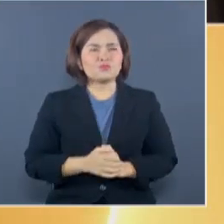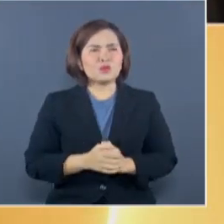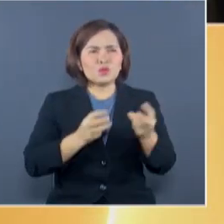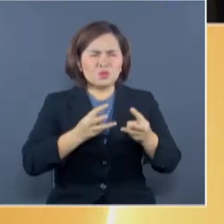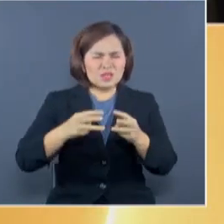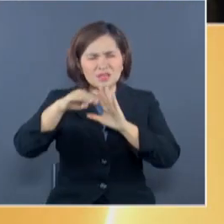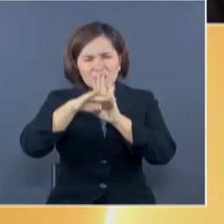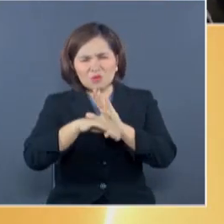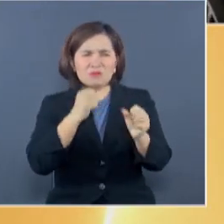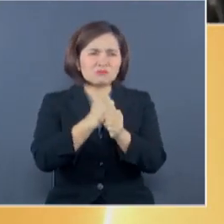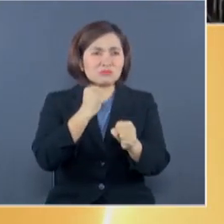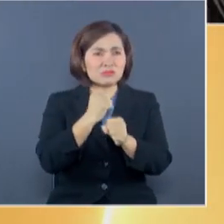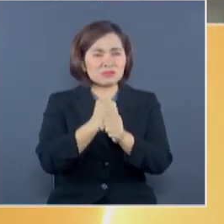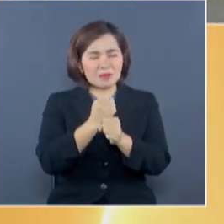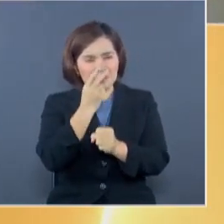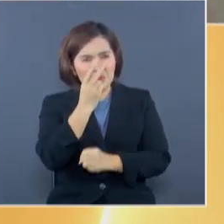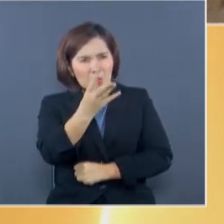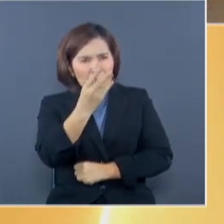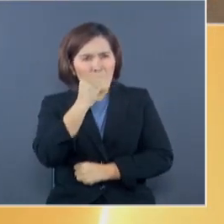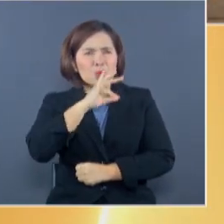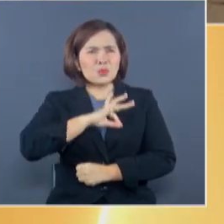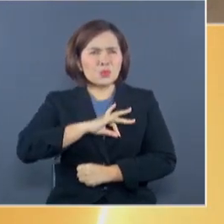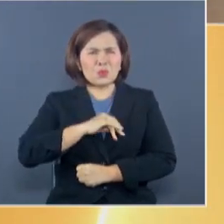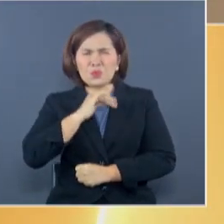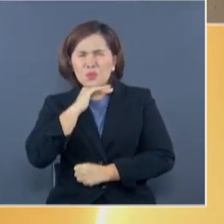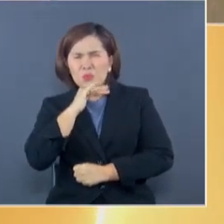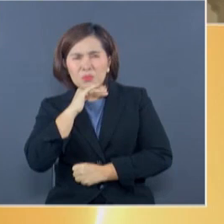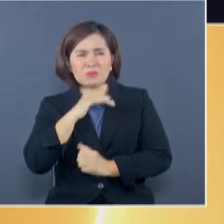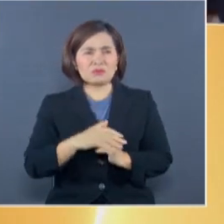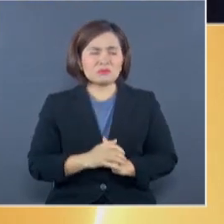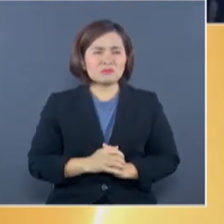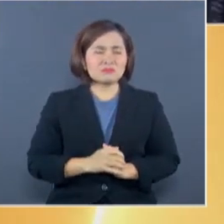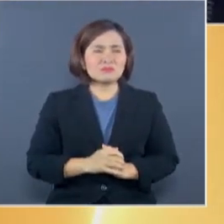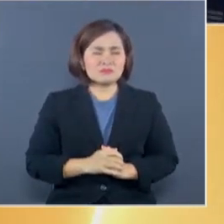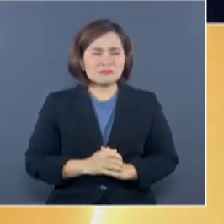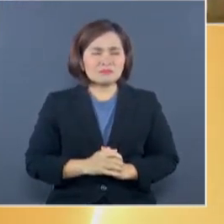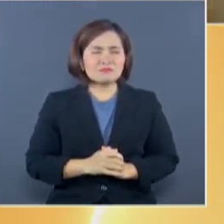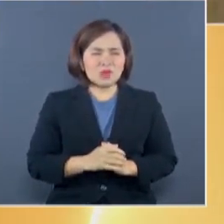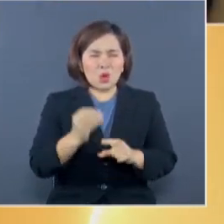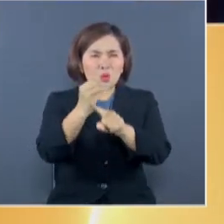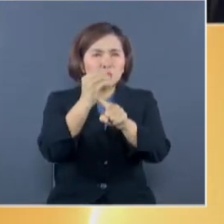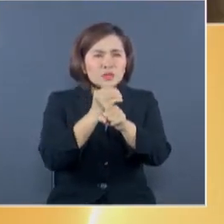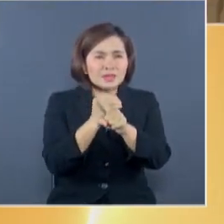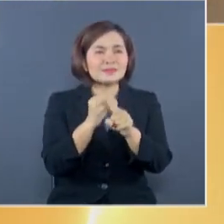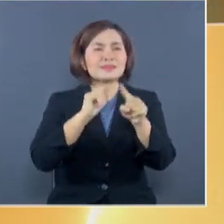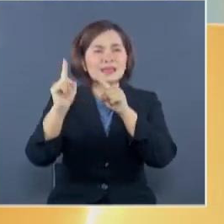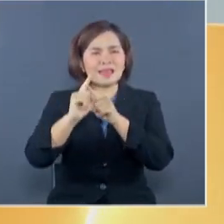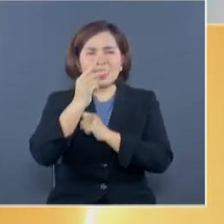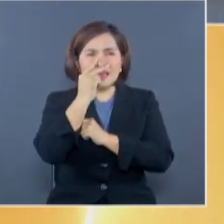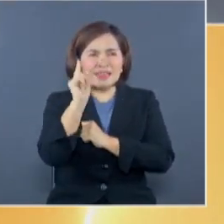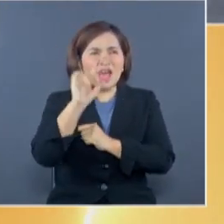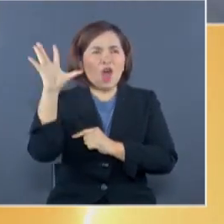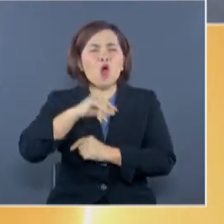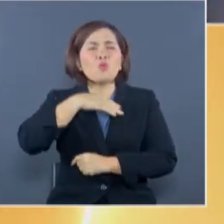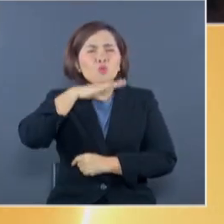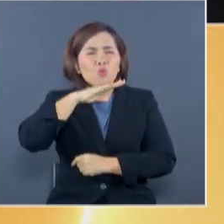ตนั้นโอ้โหต้องใช้คำนี้เลยฮะว่ามันสกปรกและที่สำคัญนะลูกชิ้นที่เราเห็นน่ะมันมีการเอาเ